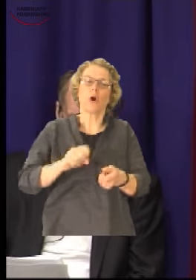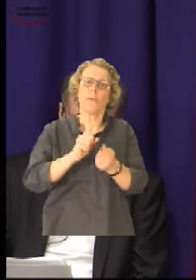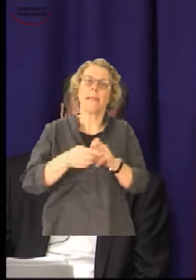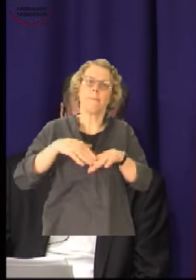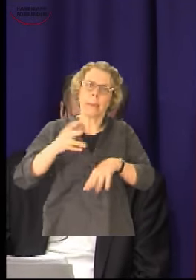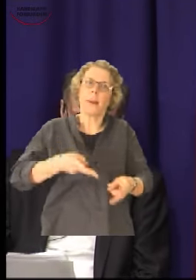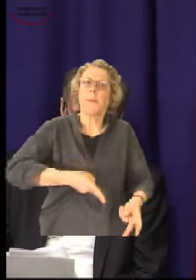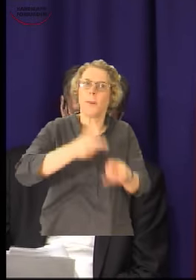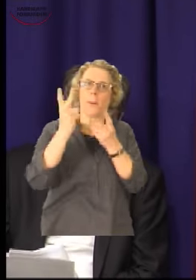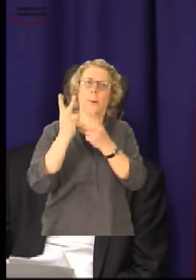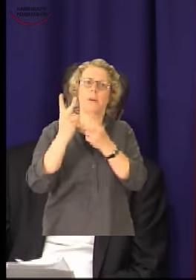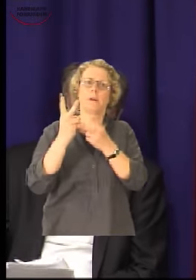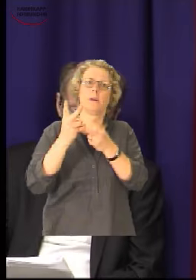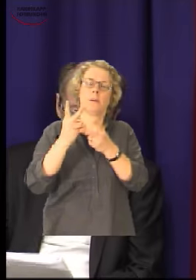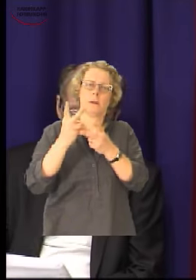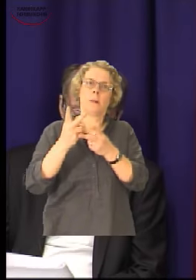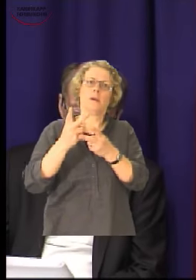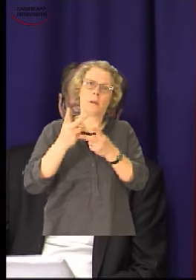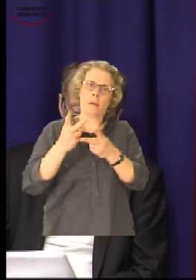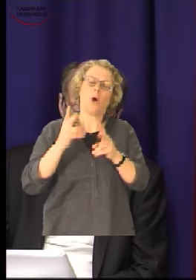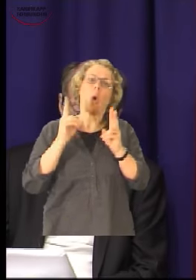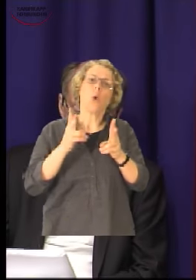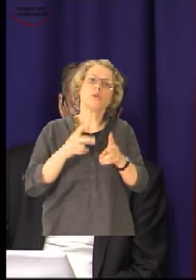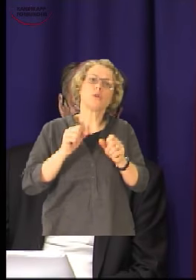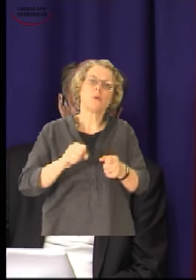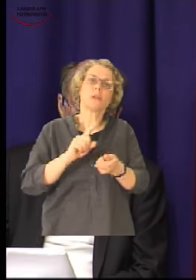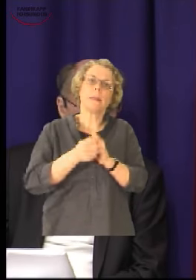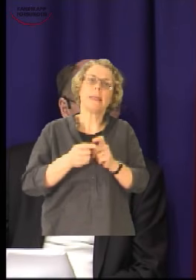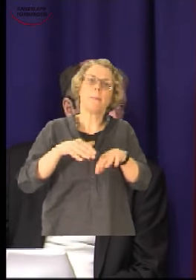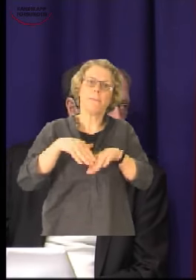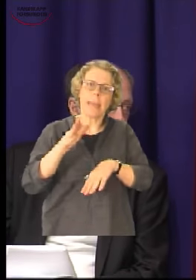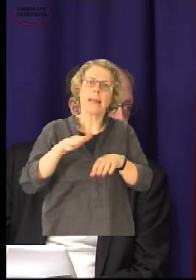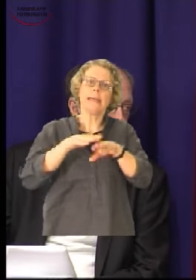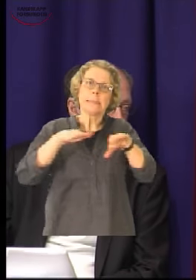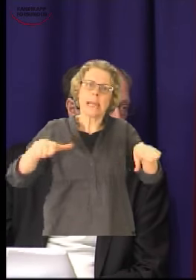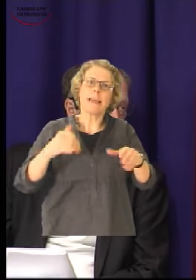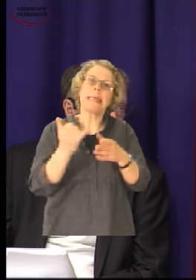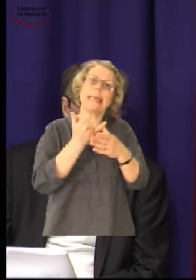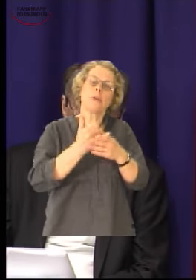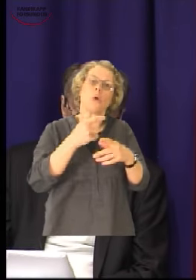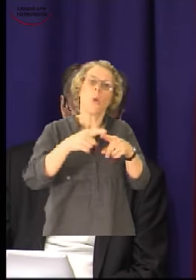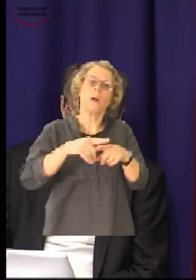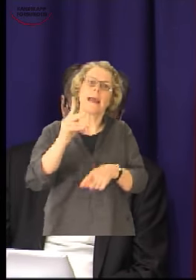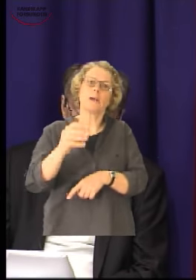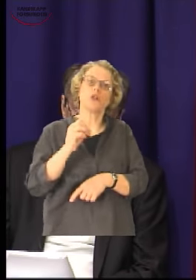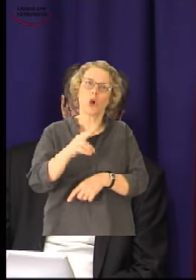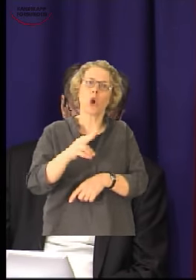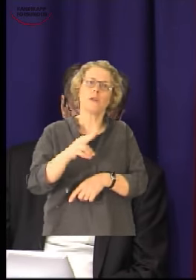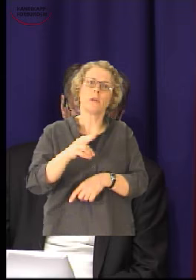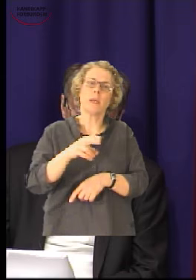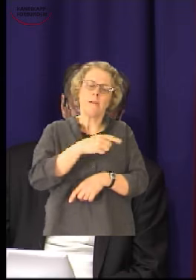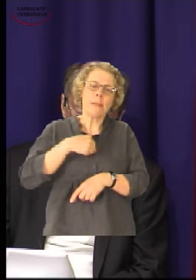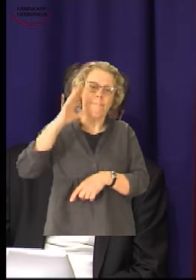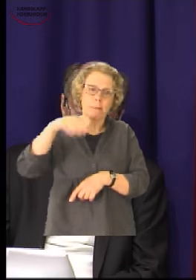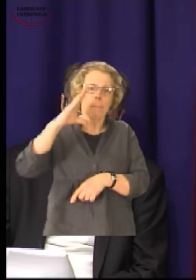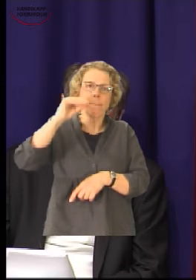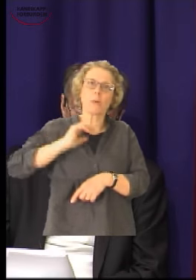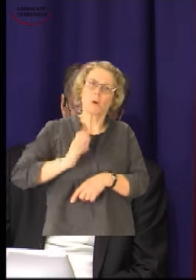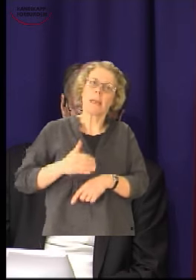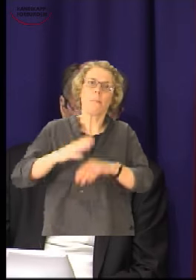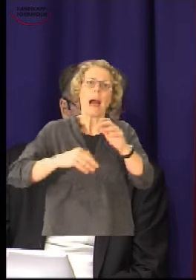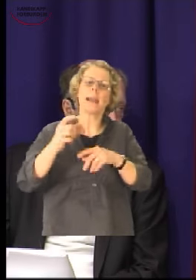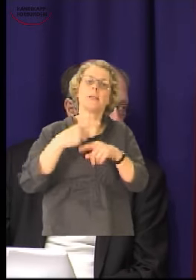också mellan individer, där vi idag vet att män och kvinnor behandlas olika beroende på etnisk bakgrund, beroende på klassbakgrund, får